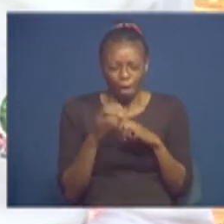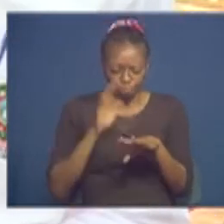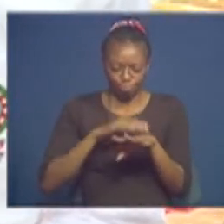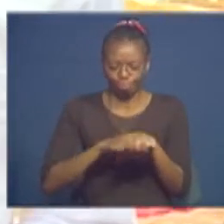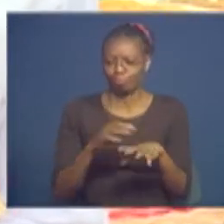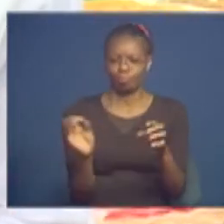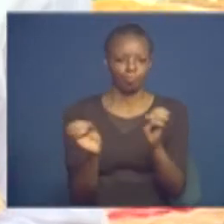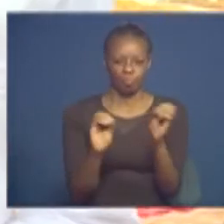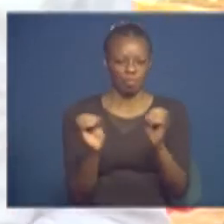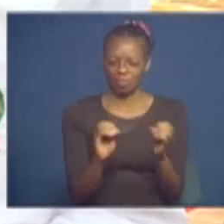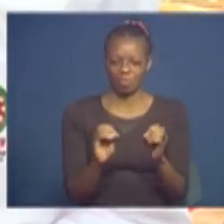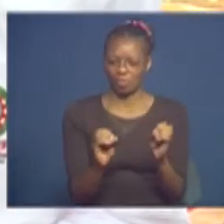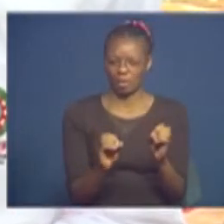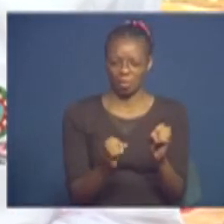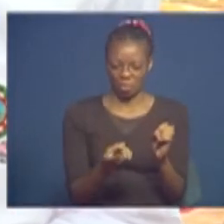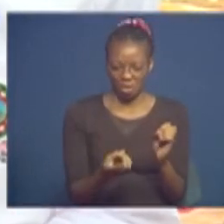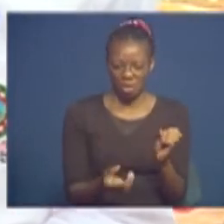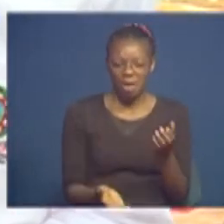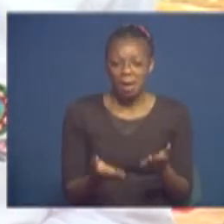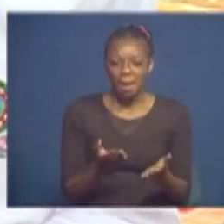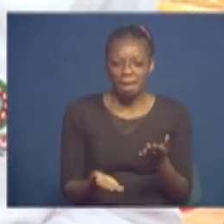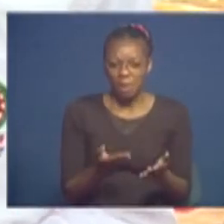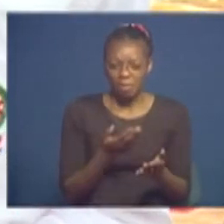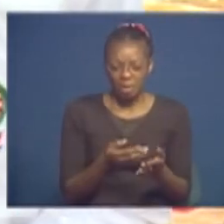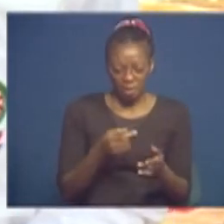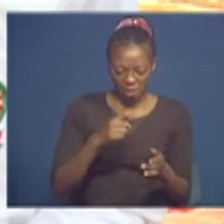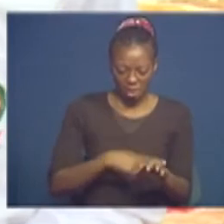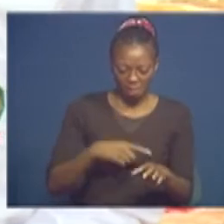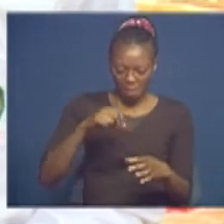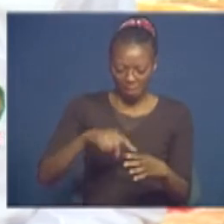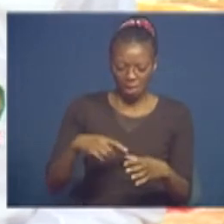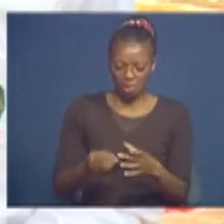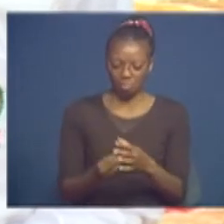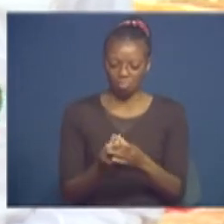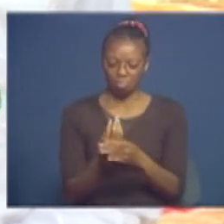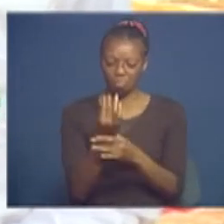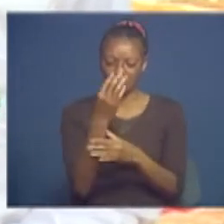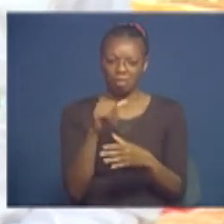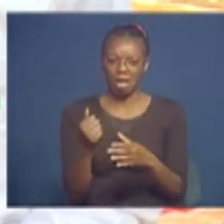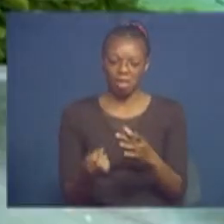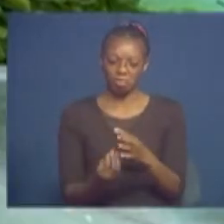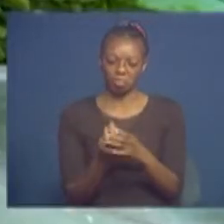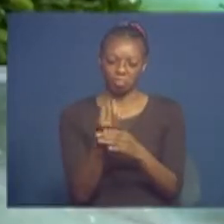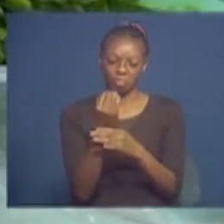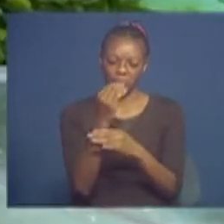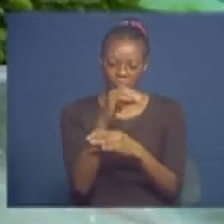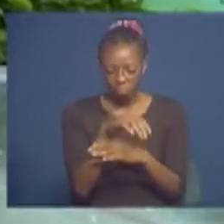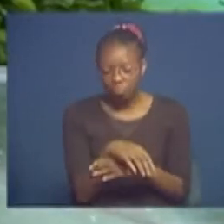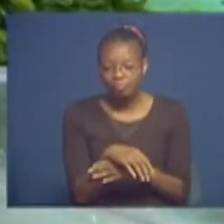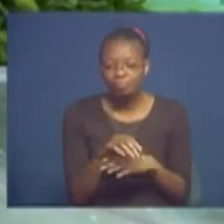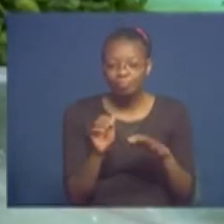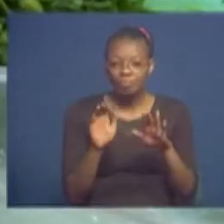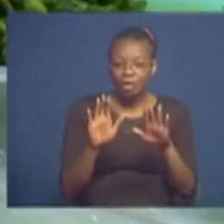jua direct, utapata kwamba ukienda kupanda zingine zitakosa kumea. Sababu